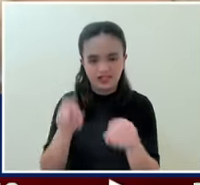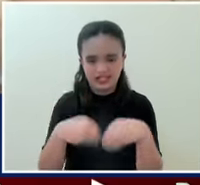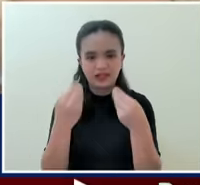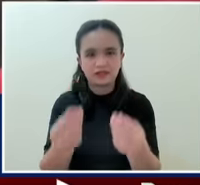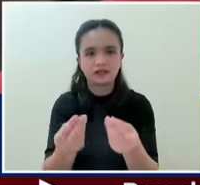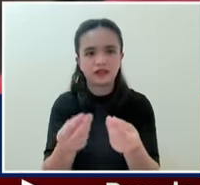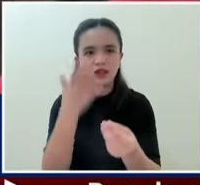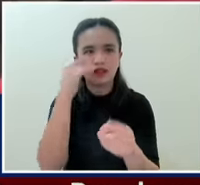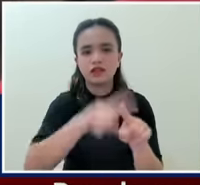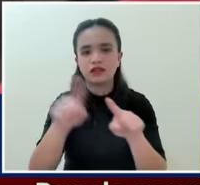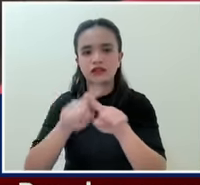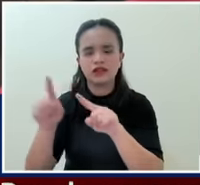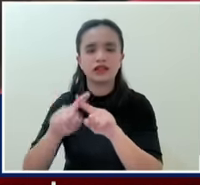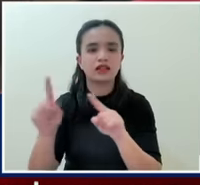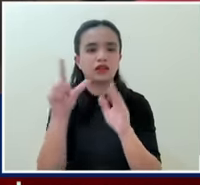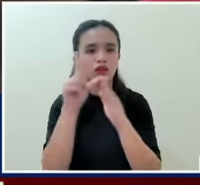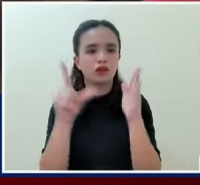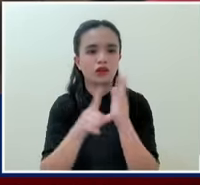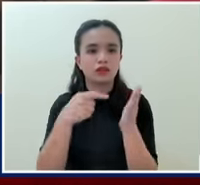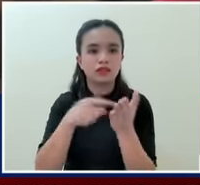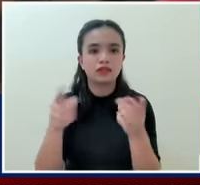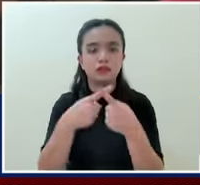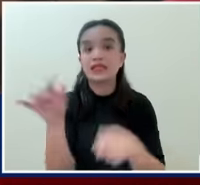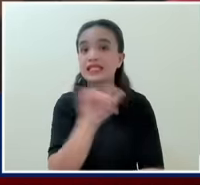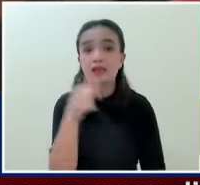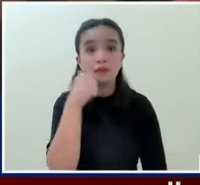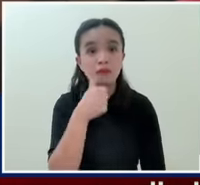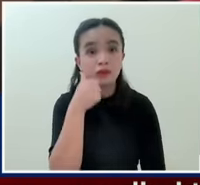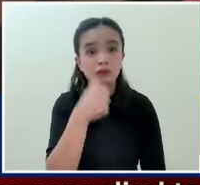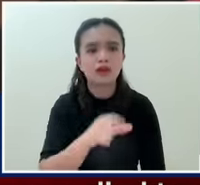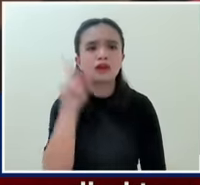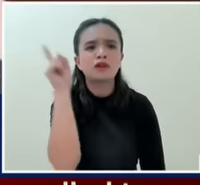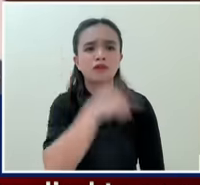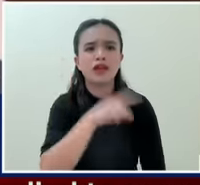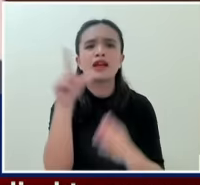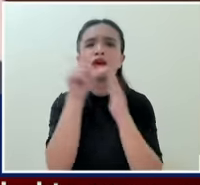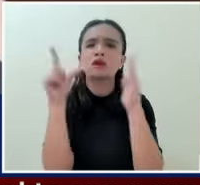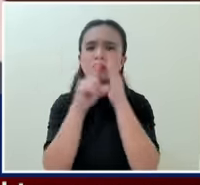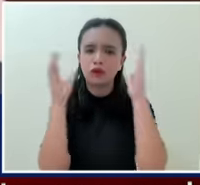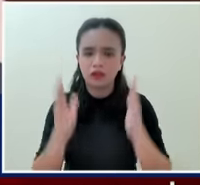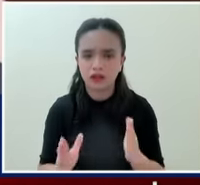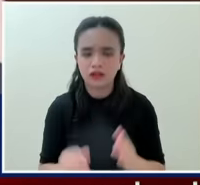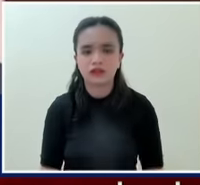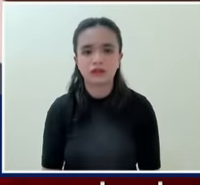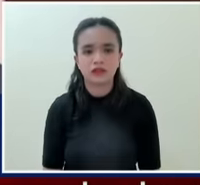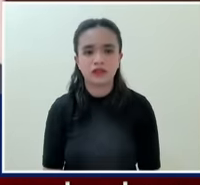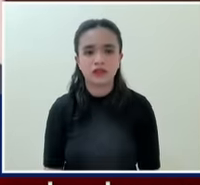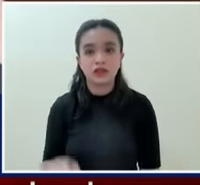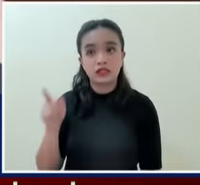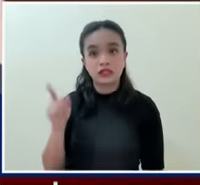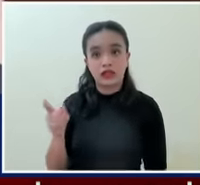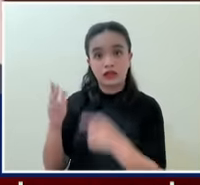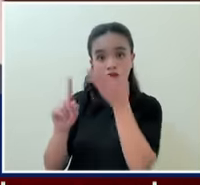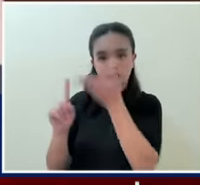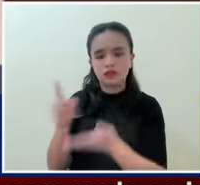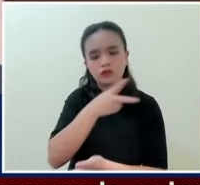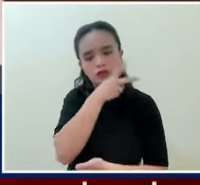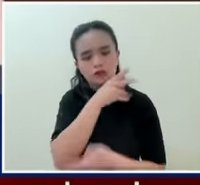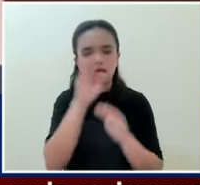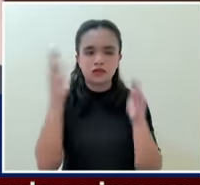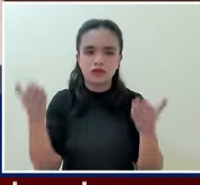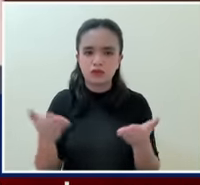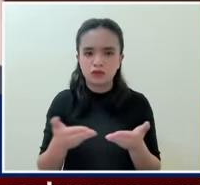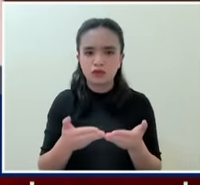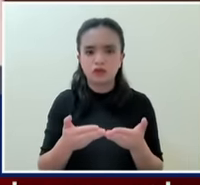ibang legal fees. Pero maging ang babae, pekeng abogado pala. Magpapakilala to si suspect, magpapakilala